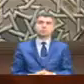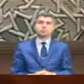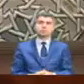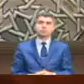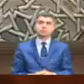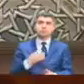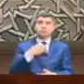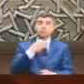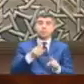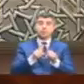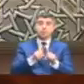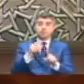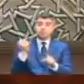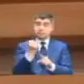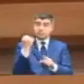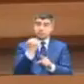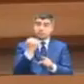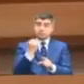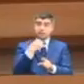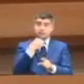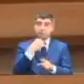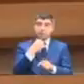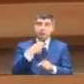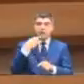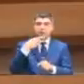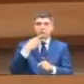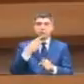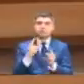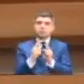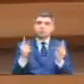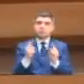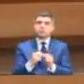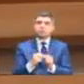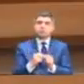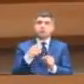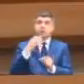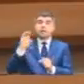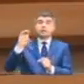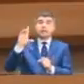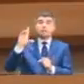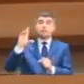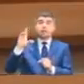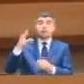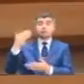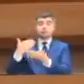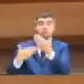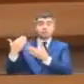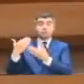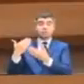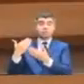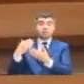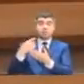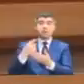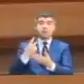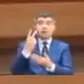وقيل ما كاين لا تاخر ولا والو، غير ما راه هضرت على هذا الموضوع بزاف د المرات. الدار البيضاء في بدايه السنه الماضيه بالضبط في 27